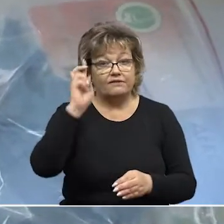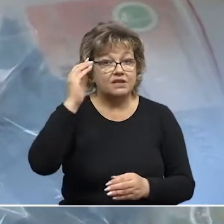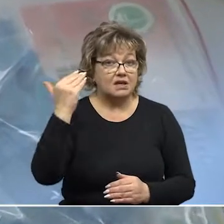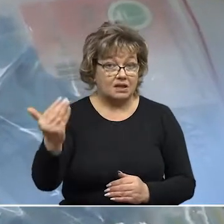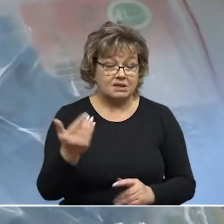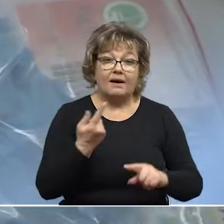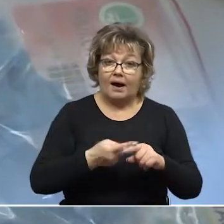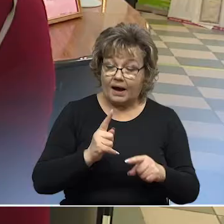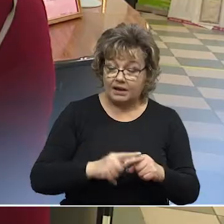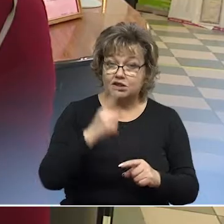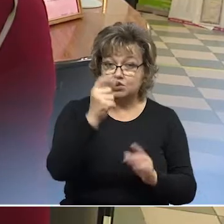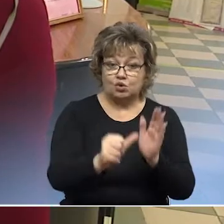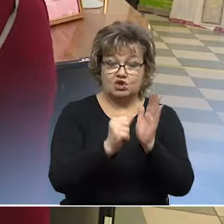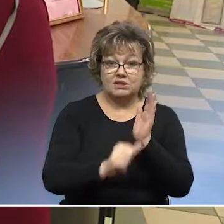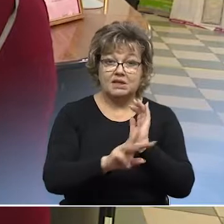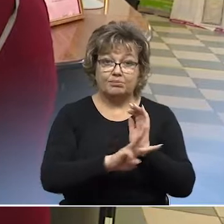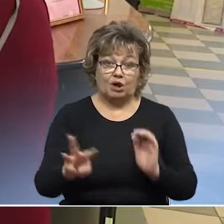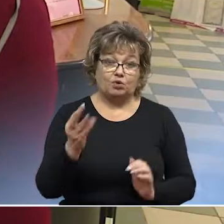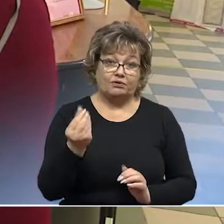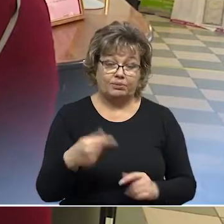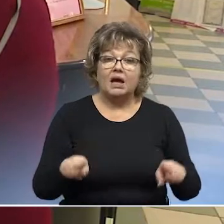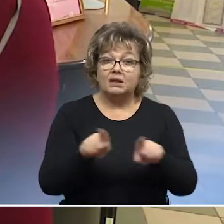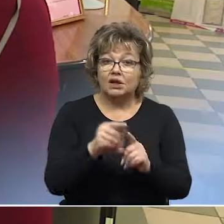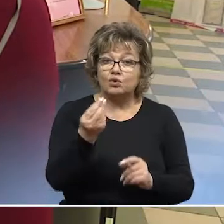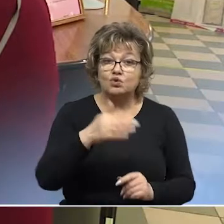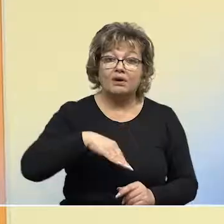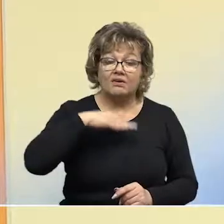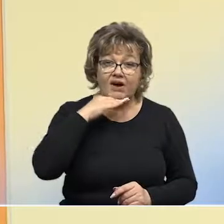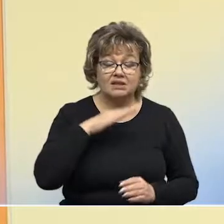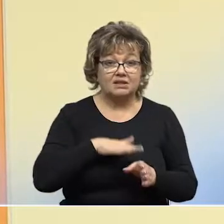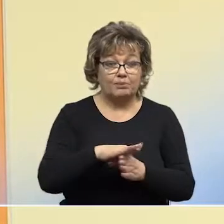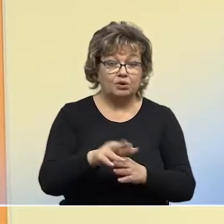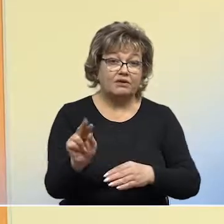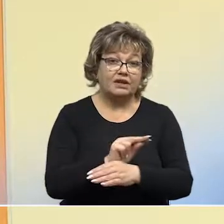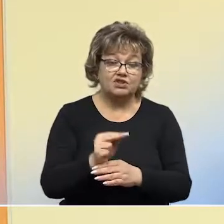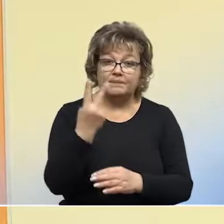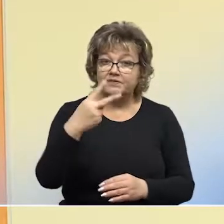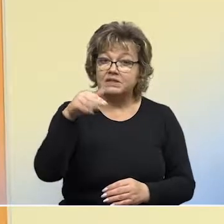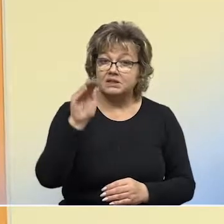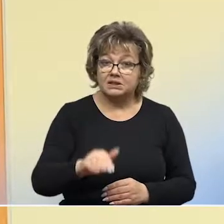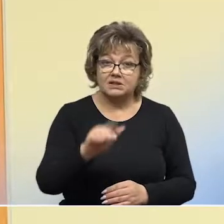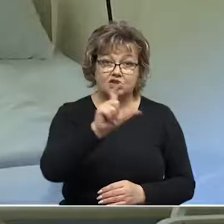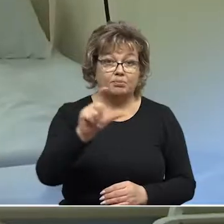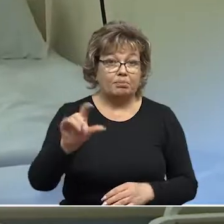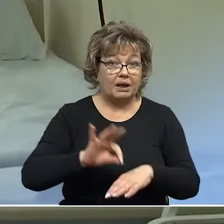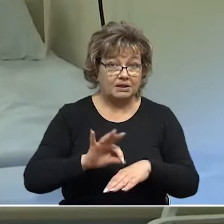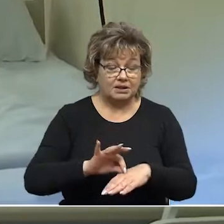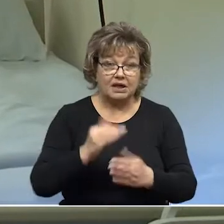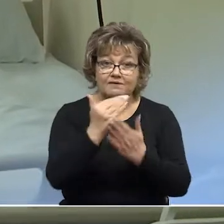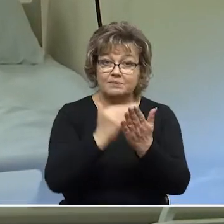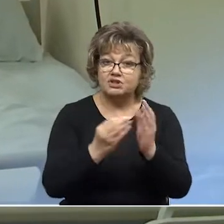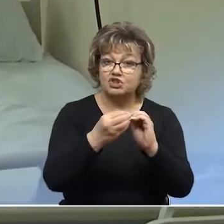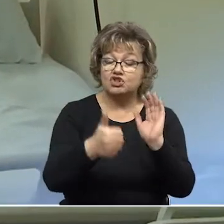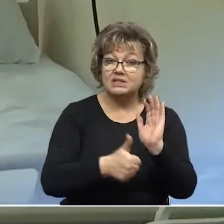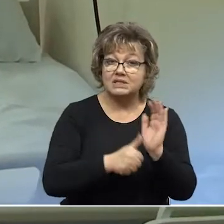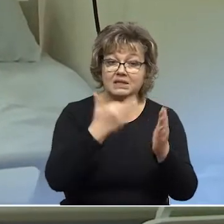выделенные федерацией. А это почти 160 миллионов рублей. Такой суммы хватит для полноценного лечения 20 тысяч амбулаторных больных. В